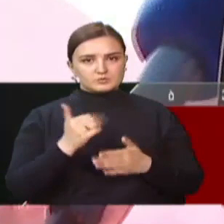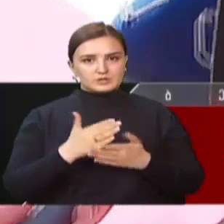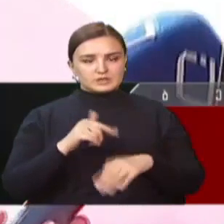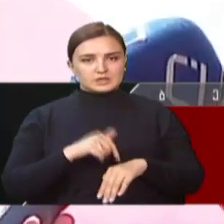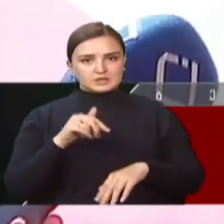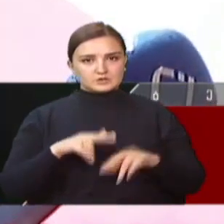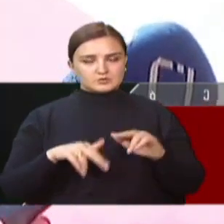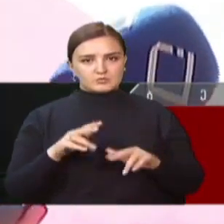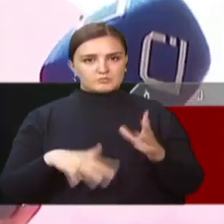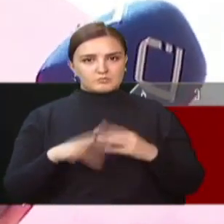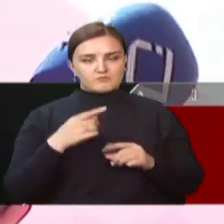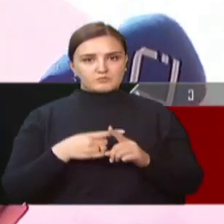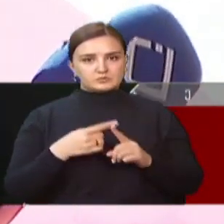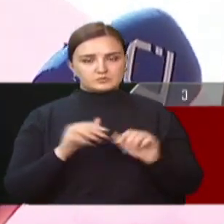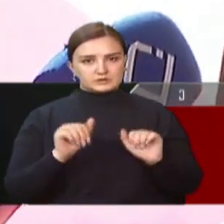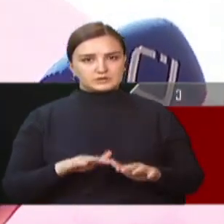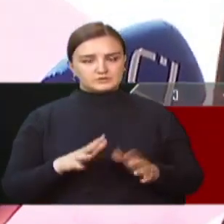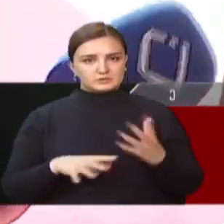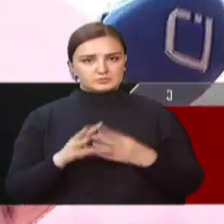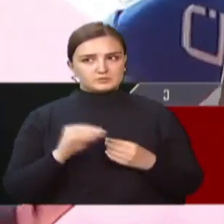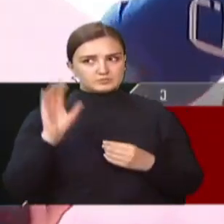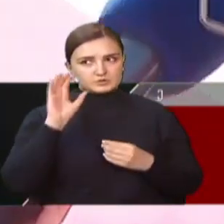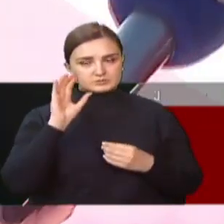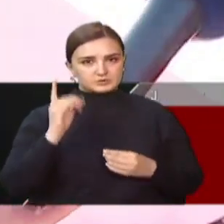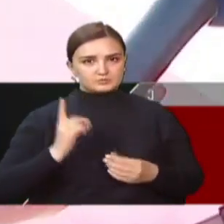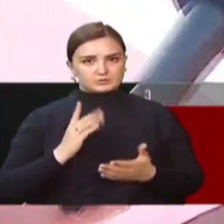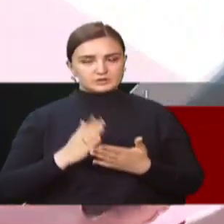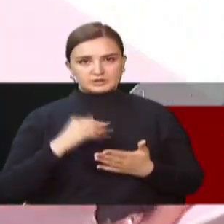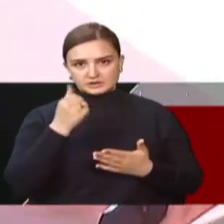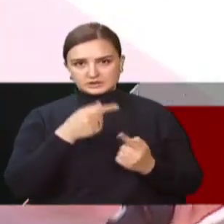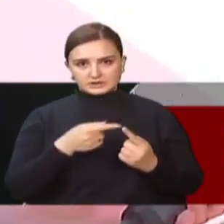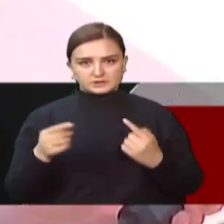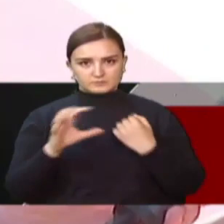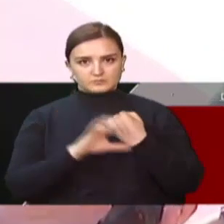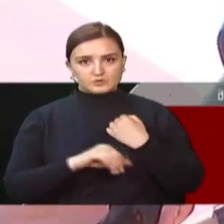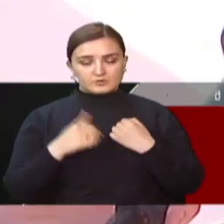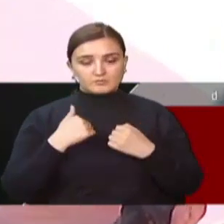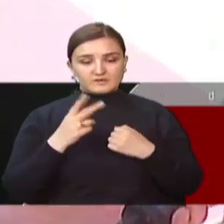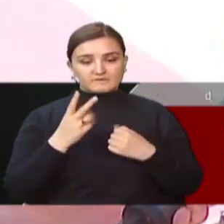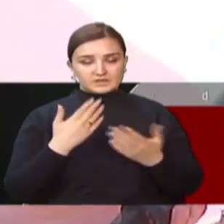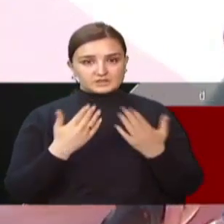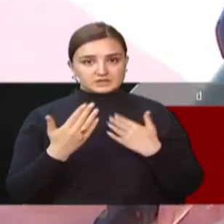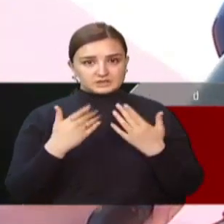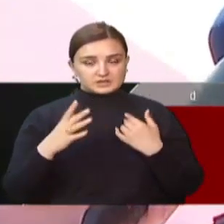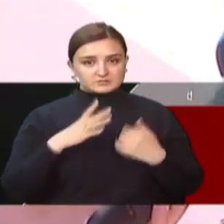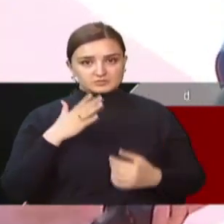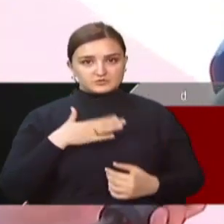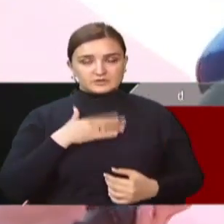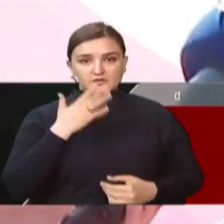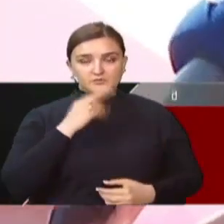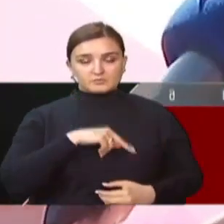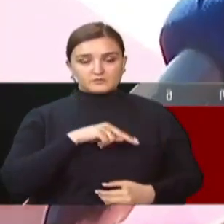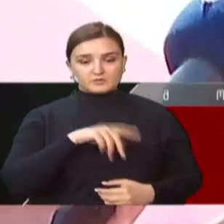და თუ გაქვთ პოზიტიური გადაწყვეტილების მოსმენის მოლოდინი წლის ბოლოს. მე ვისაც ვესაუბრე ჩვენს ევროპელ